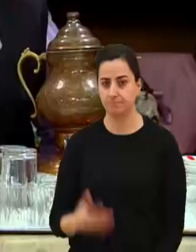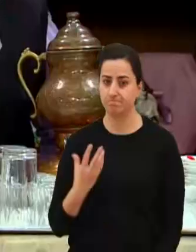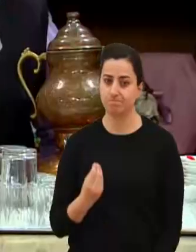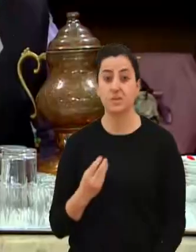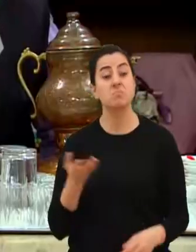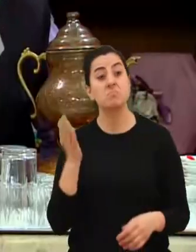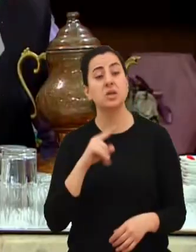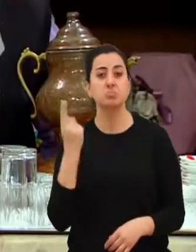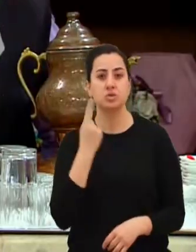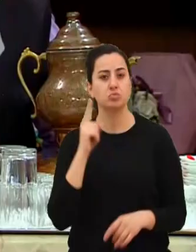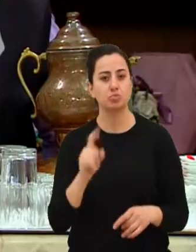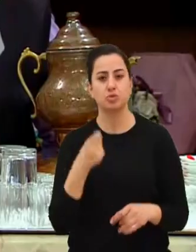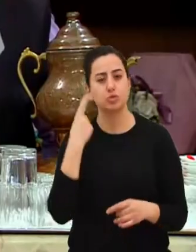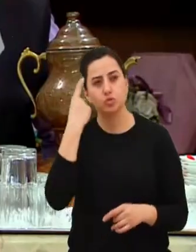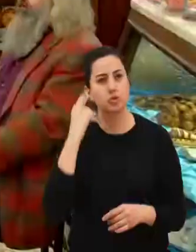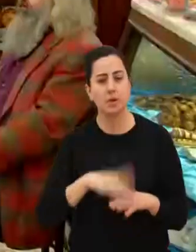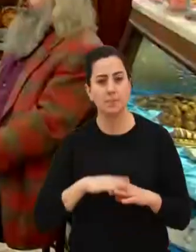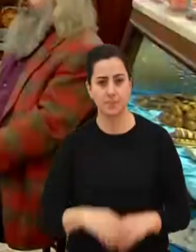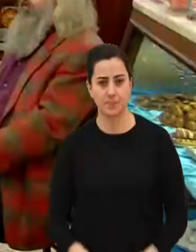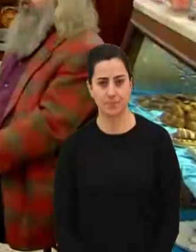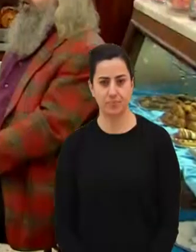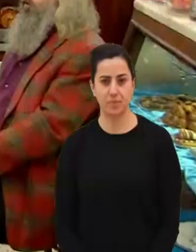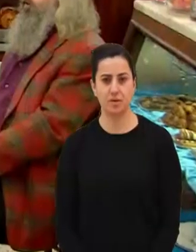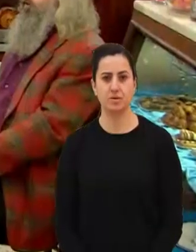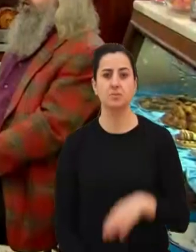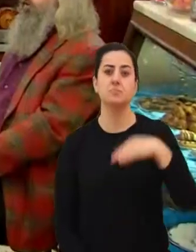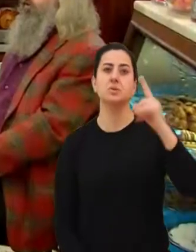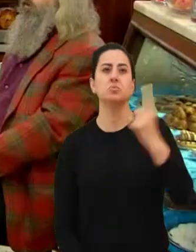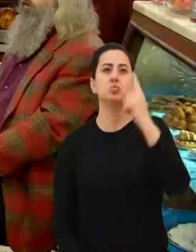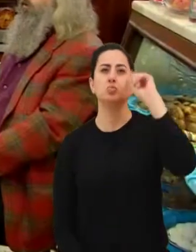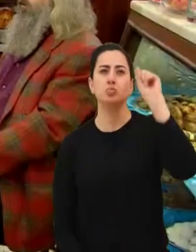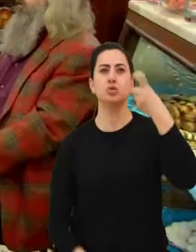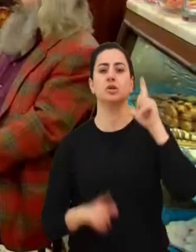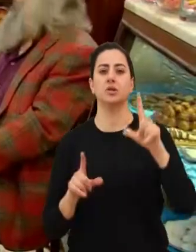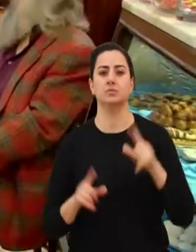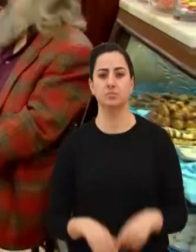Başka bir şey yapmak lazım. Düşünek o zaman. Dur, bak, ne bu lan? Başka bir şey bulmak lazım. Evet.